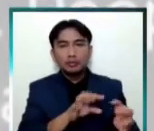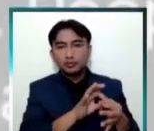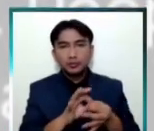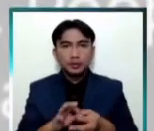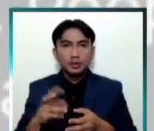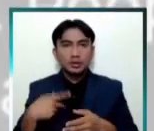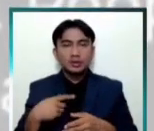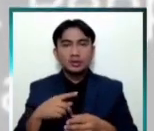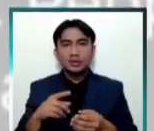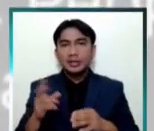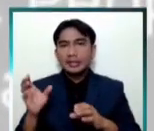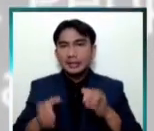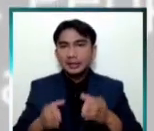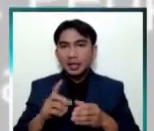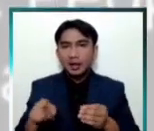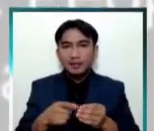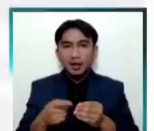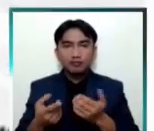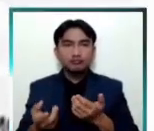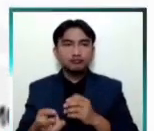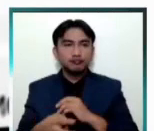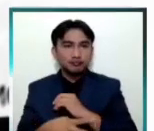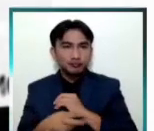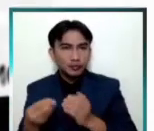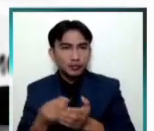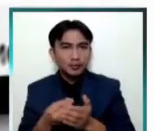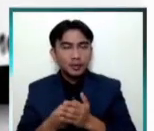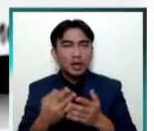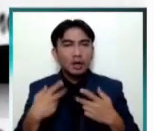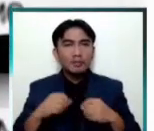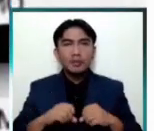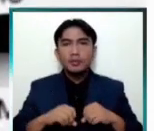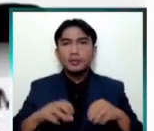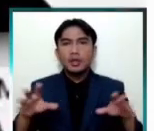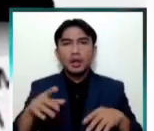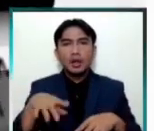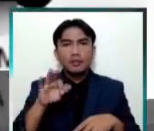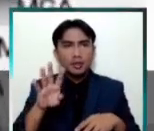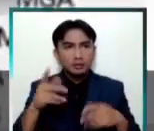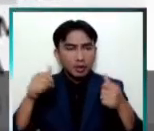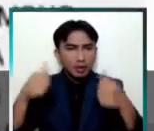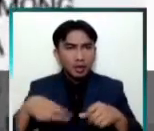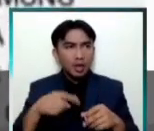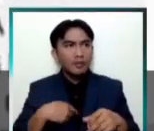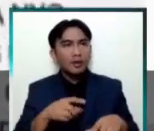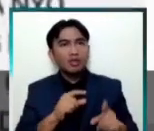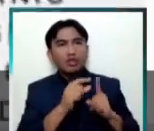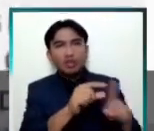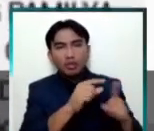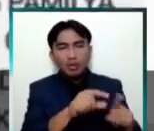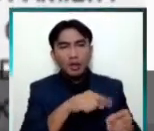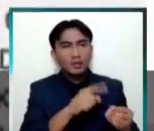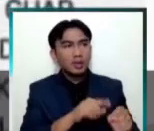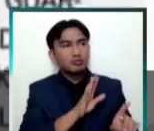pinadalhan. May nakatanggap naman ng mensahe sa Facebook kung saan pinagmumura siya at sinabing guarantor siya sa utang ng kanyang